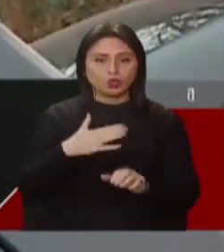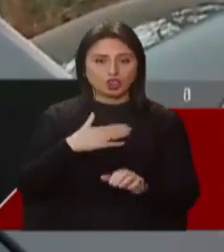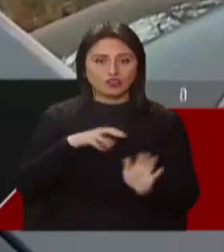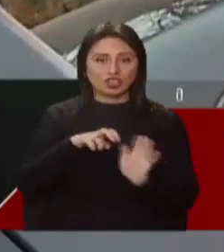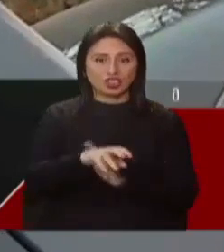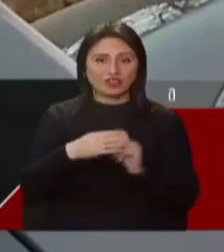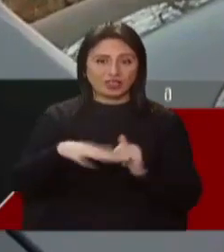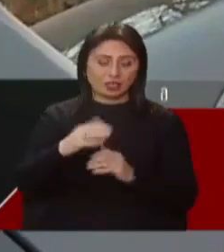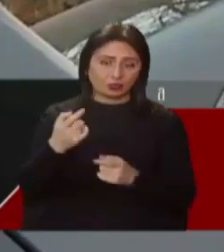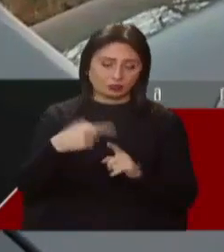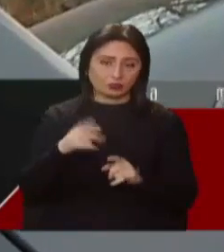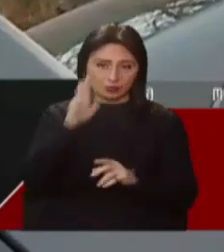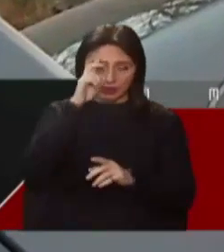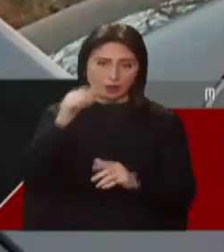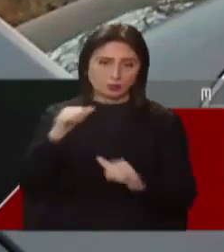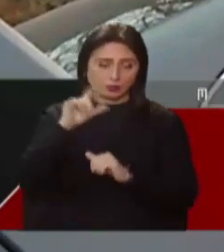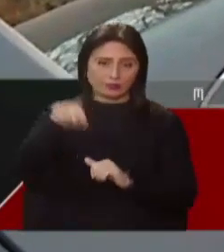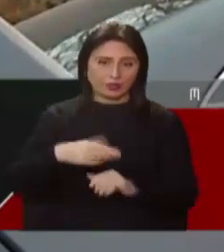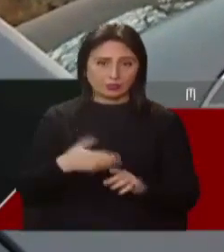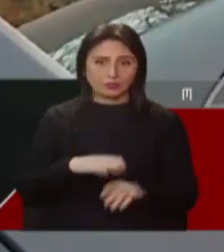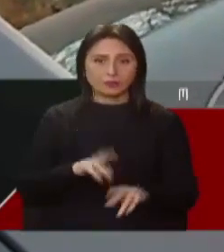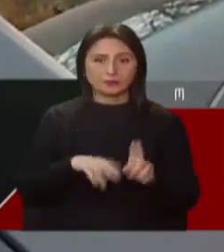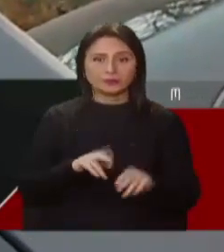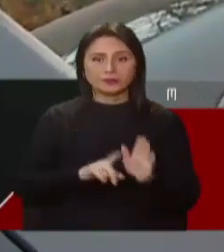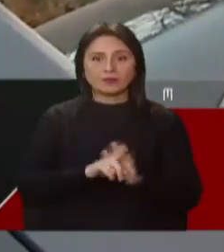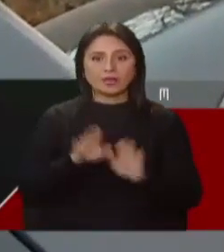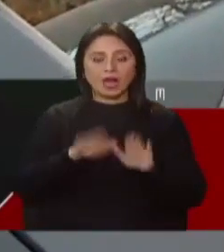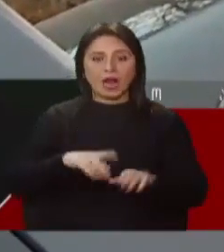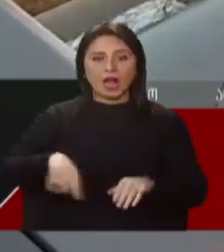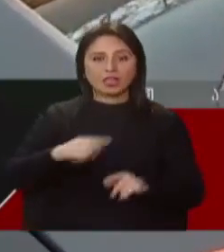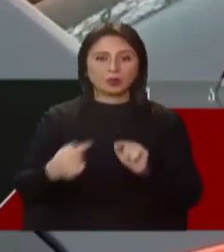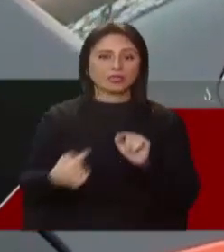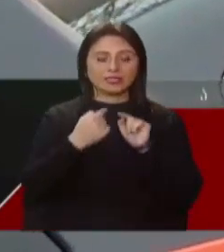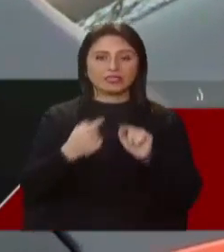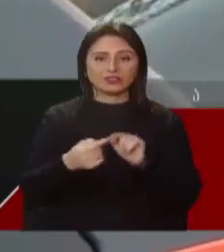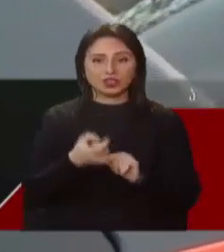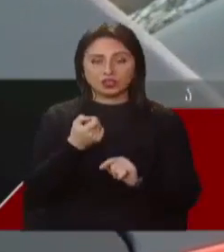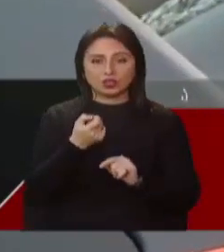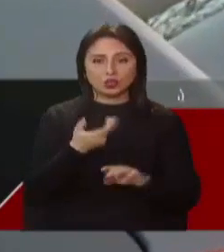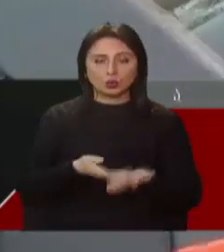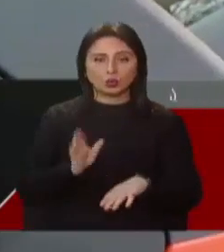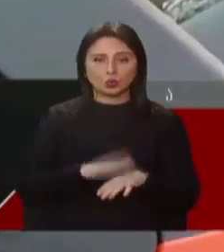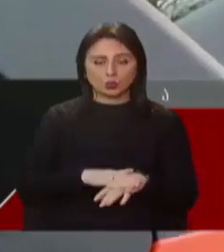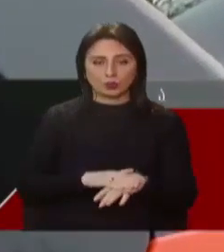შესვლას ჩვენ ტერიტორიაზე და ესის მშენებლობის დაწყებას. Ადგილობრივები ეწინააღმდეგებიან ცოტა რთული